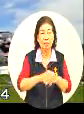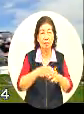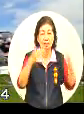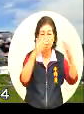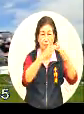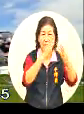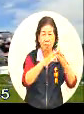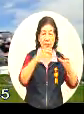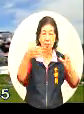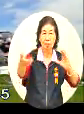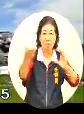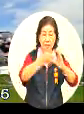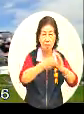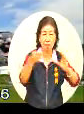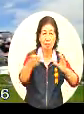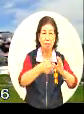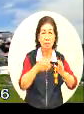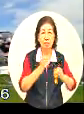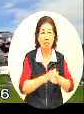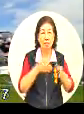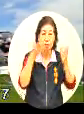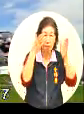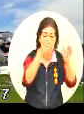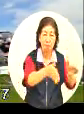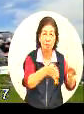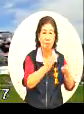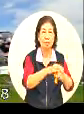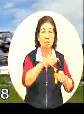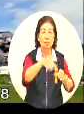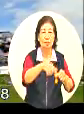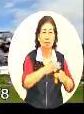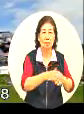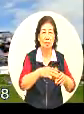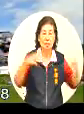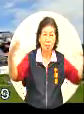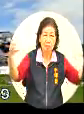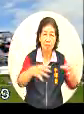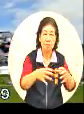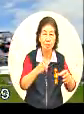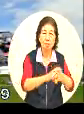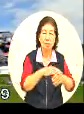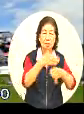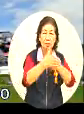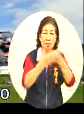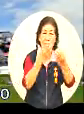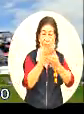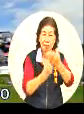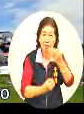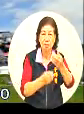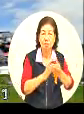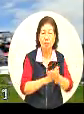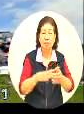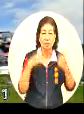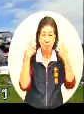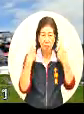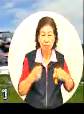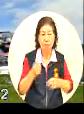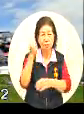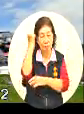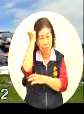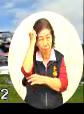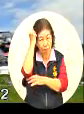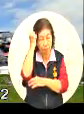向聚落活保存的目标。由当地的原住户来保